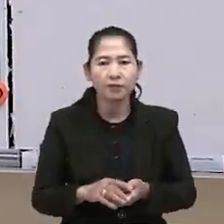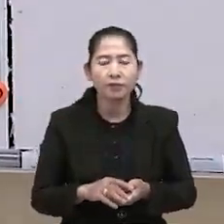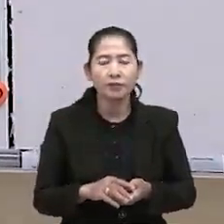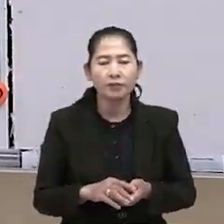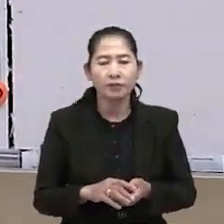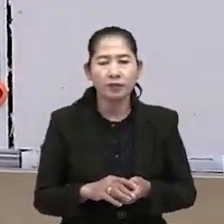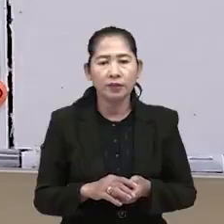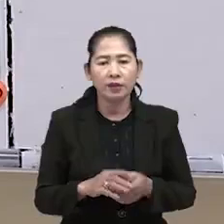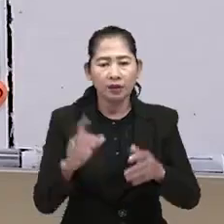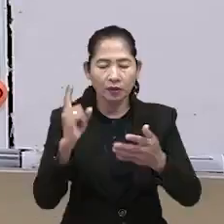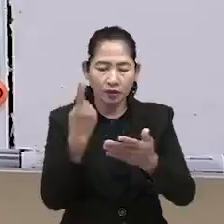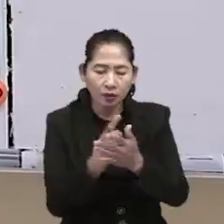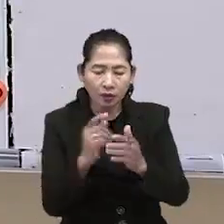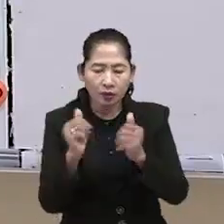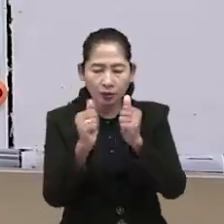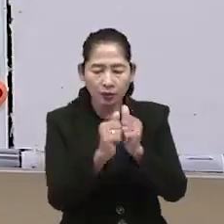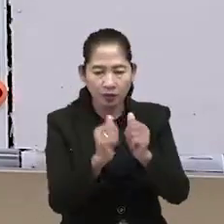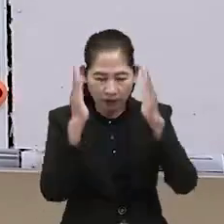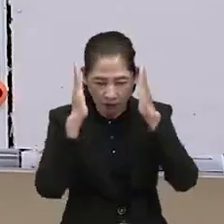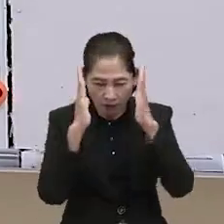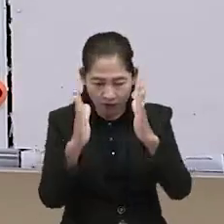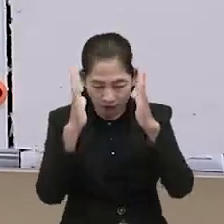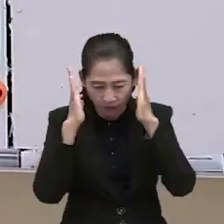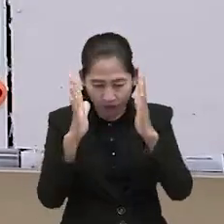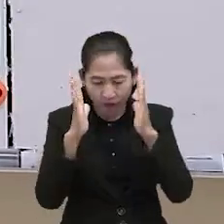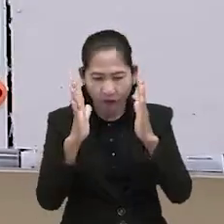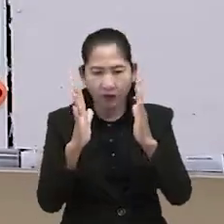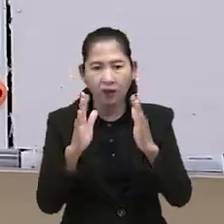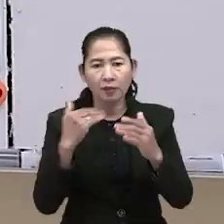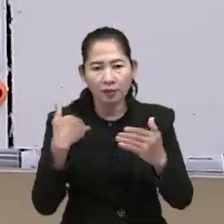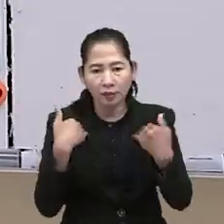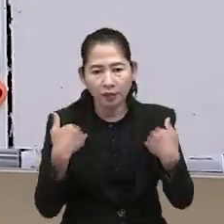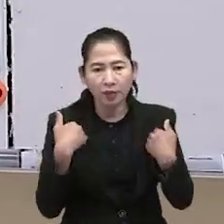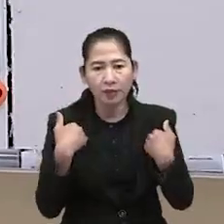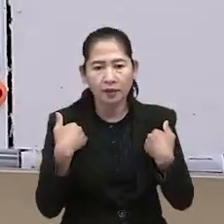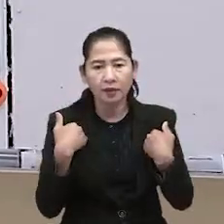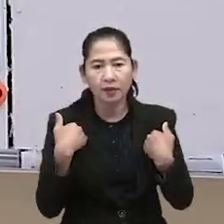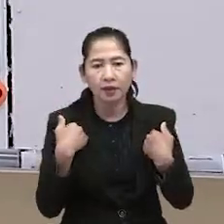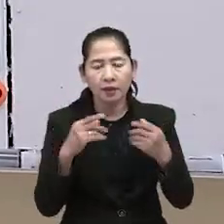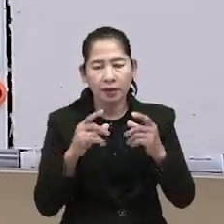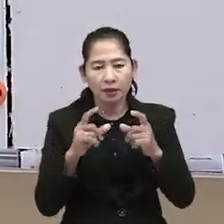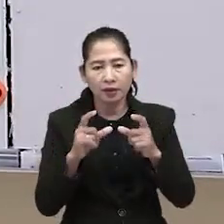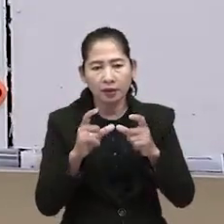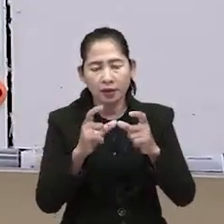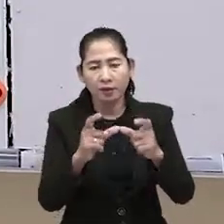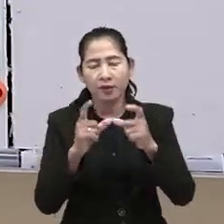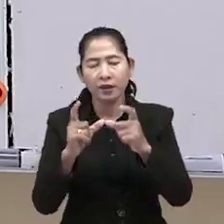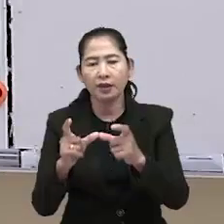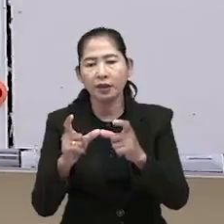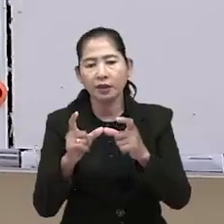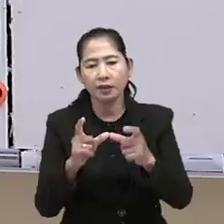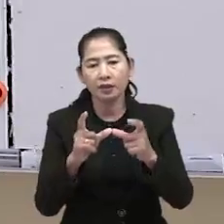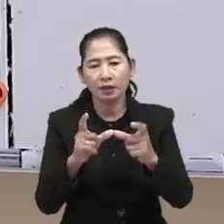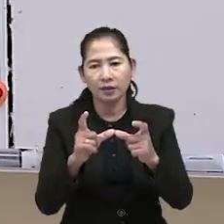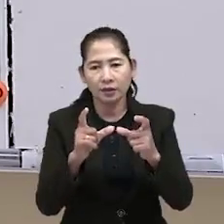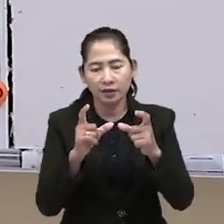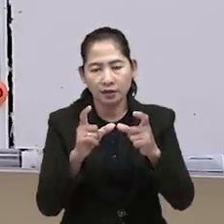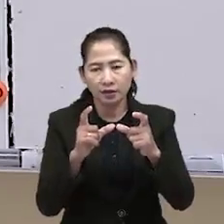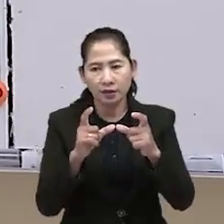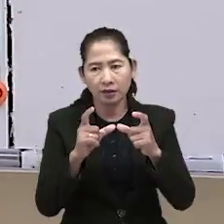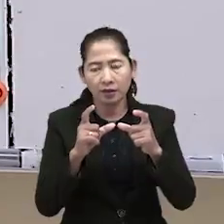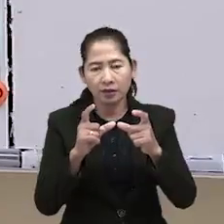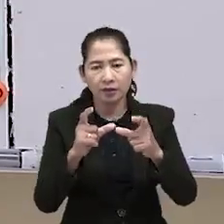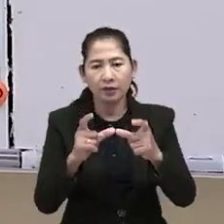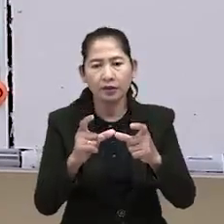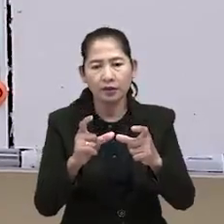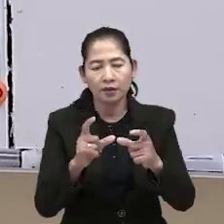ចូលរួមជាមួយអ្នកគ្រូបន្តកូនដោយយកចិត្តទុកដាក់ណាកូនណាគឺមានតាំងពីអីកូនចាដំណើរណាកូនណា